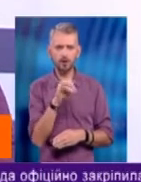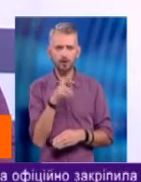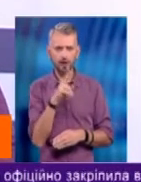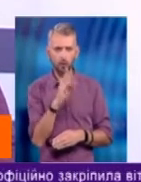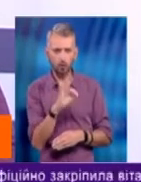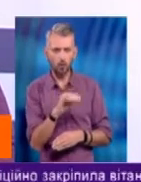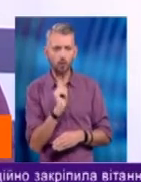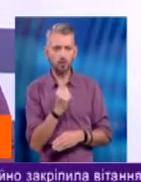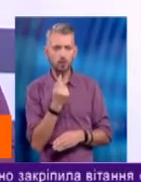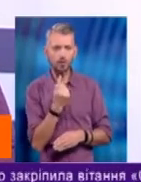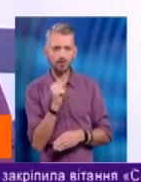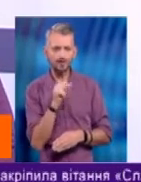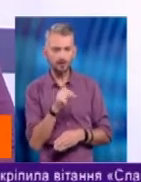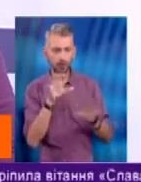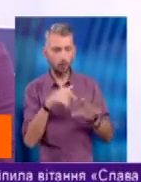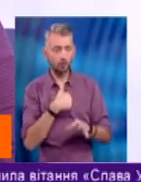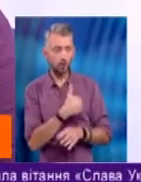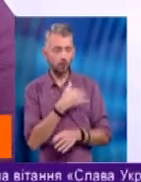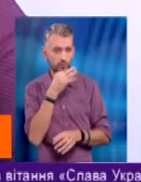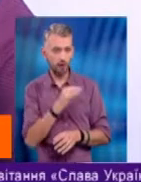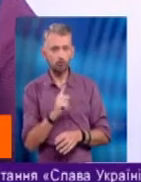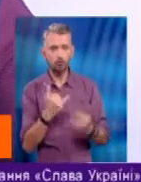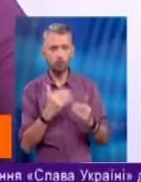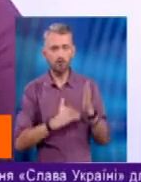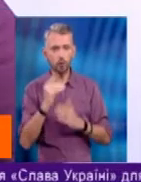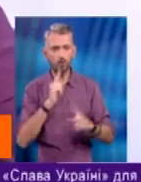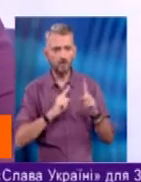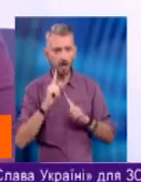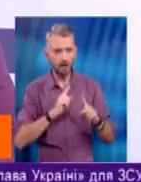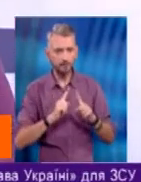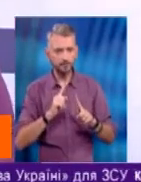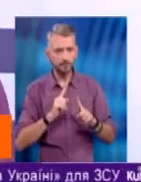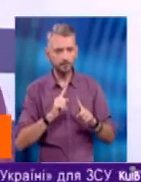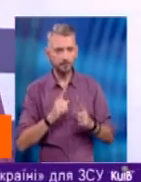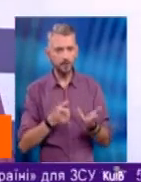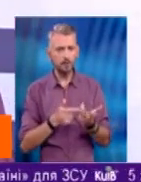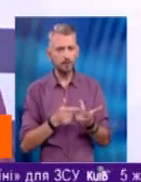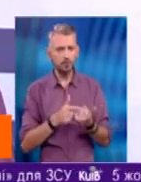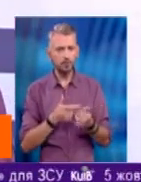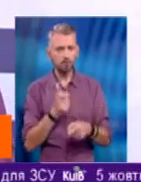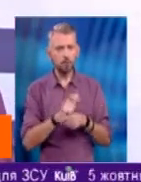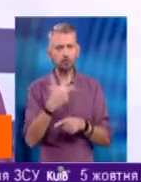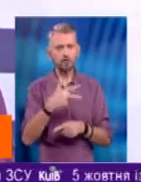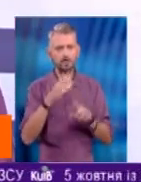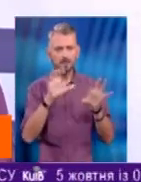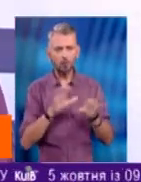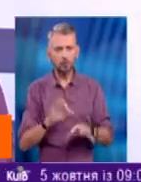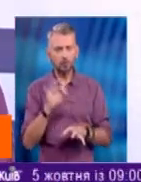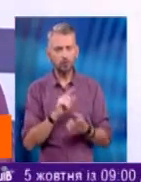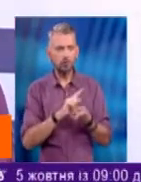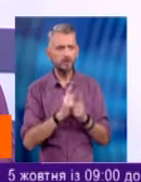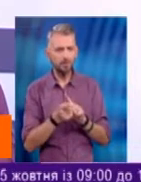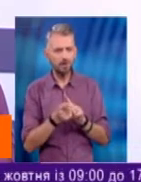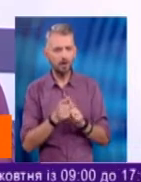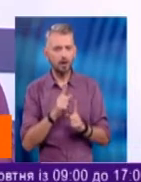один із тих законів. Я, до речі, хочу сказати, що сьогодні в Верховній Раді налічується більше 30 законів щодо змін